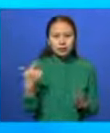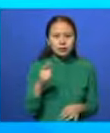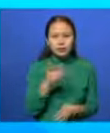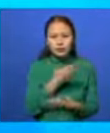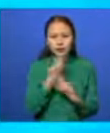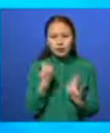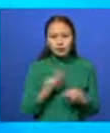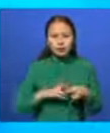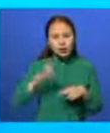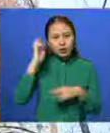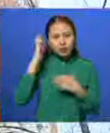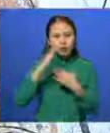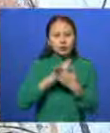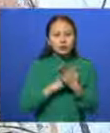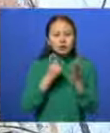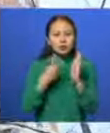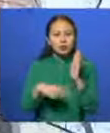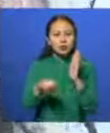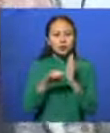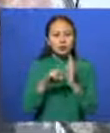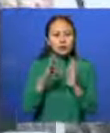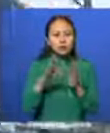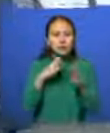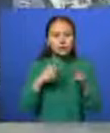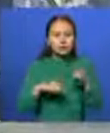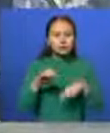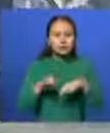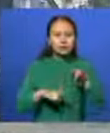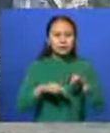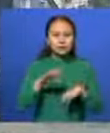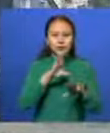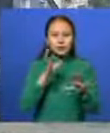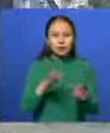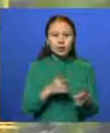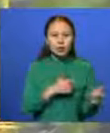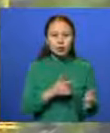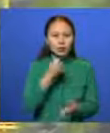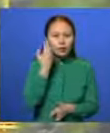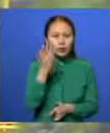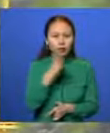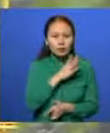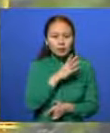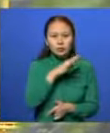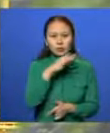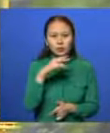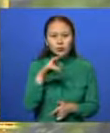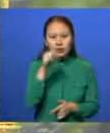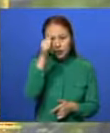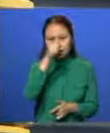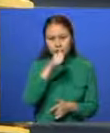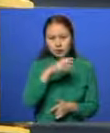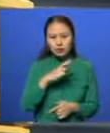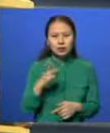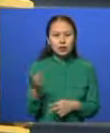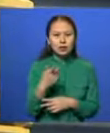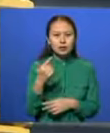отырған. Мемлекеттік бағдарламамен салынған 126 пәтерлі үйде құбырлары тартылып, бәрі дайын тұрса да бірнеше ай бойы көгілдір отын